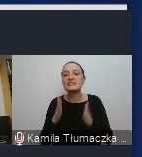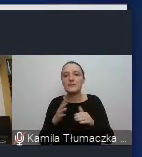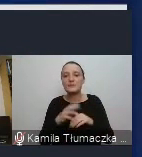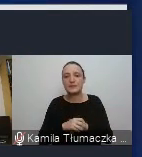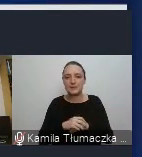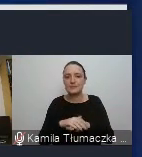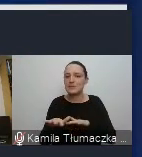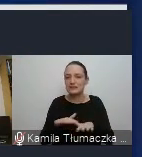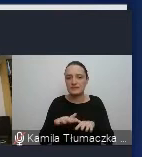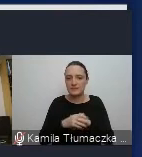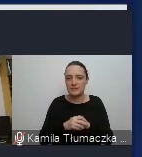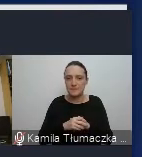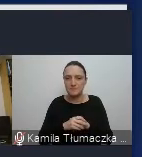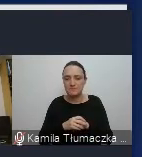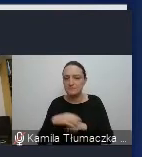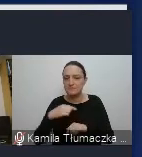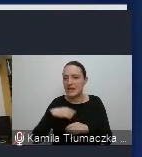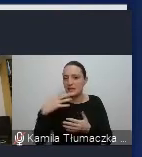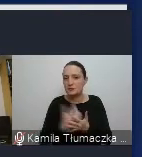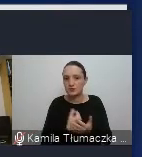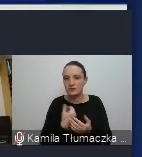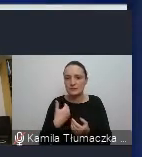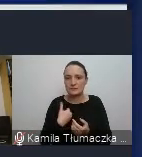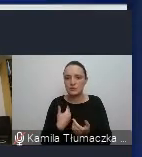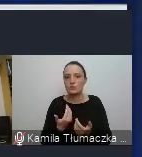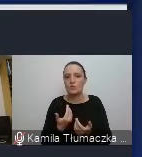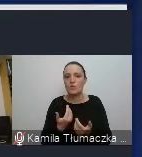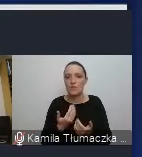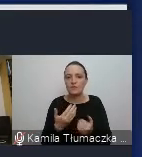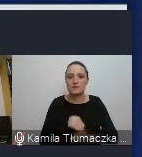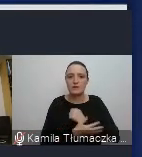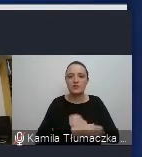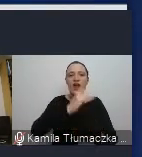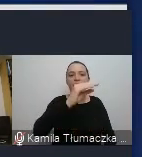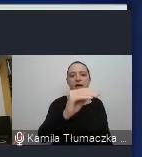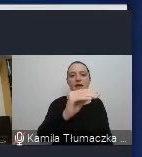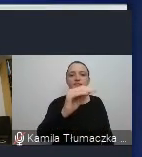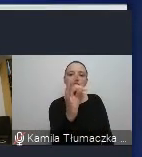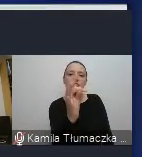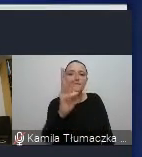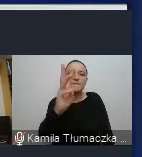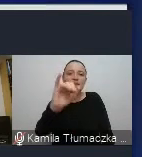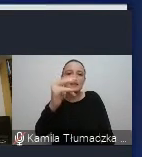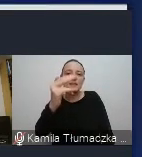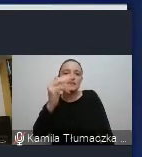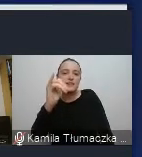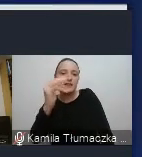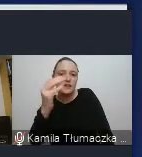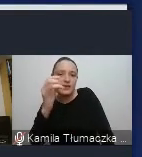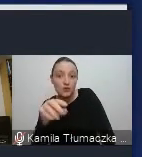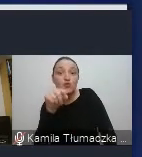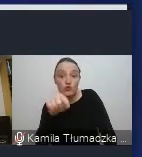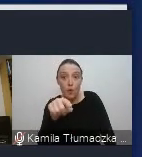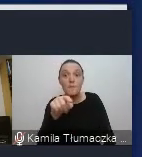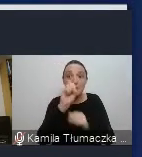Kolejne miejsce, gdzie korzystałam właśnie ze wsparcia, to był eTwinning. Geniali. Tą prezentację ja mam właśnie